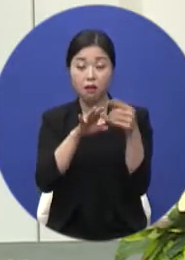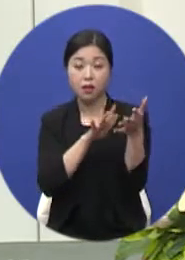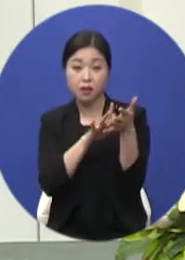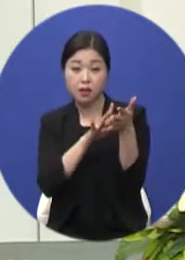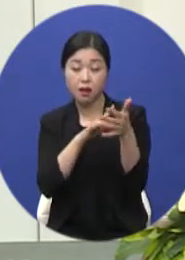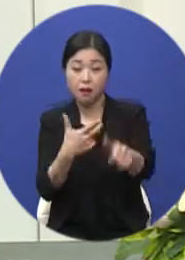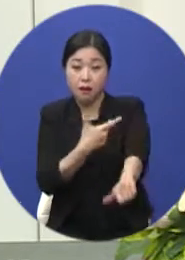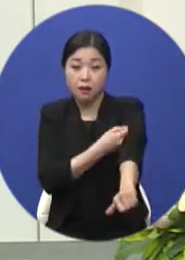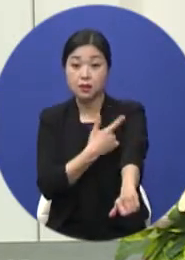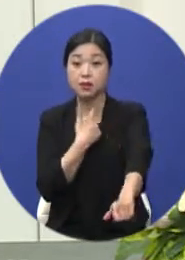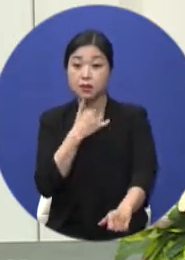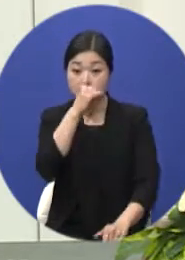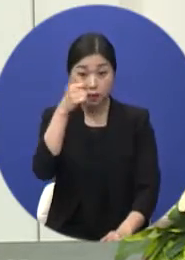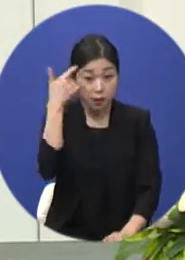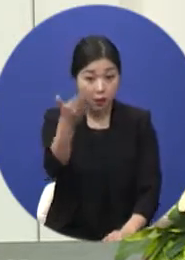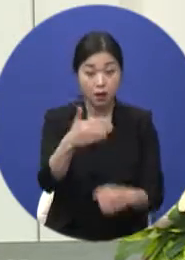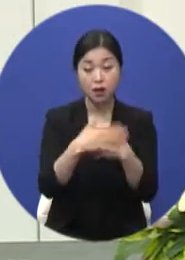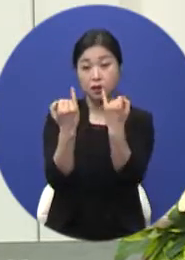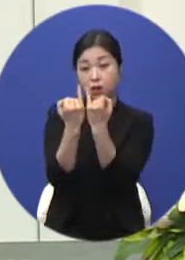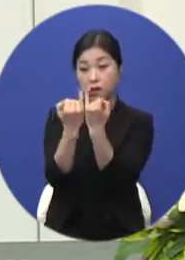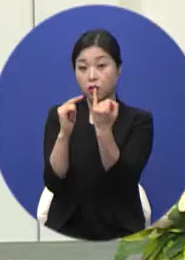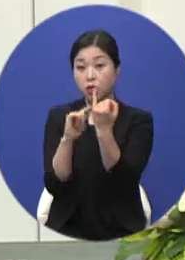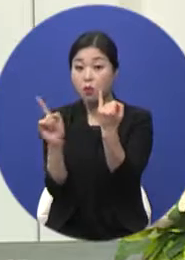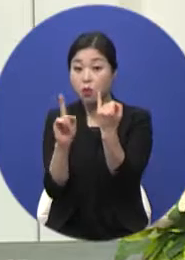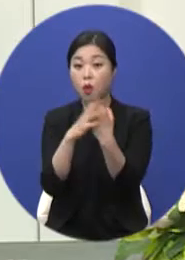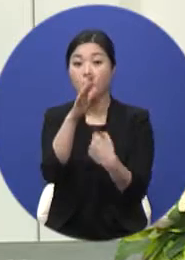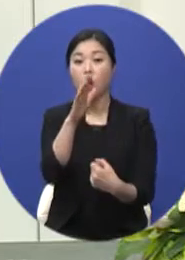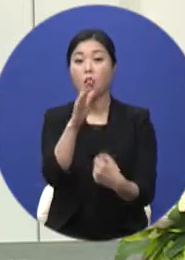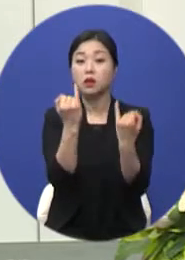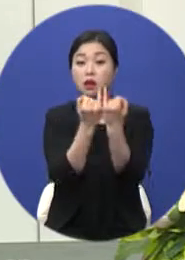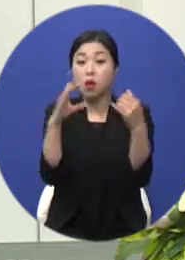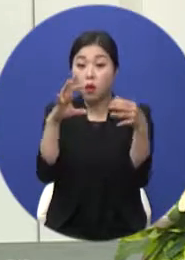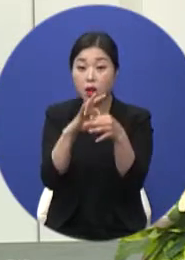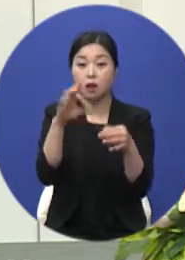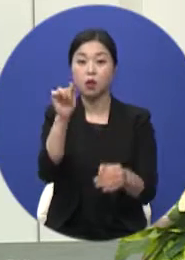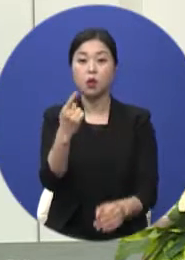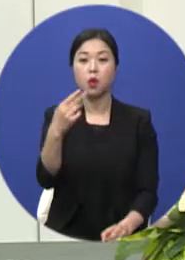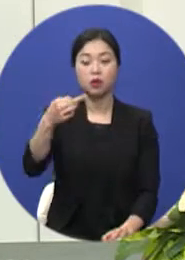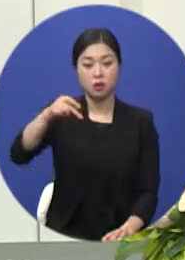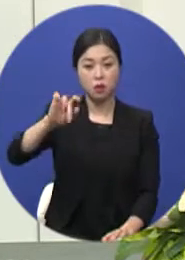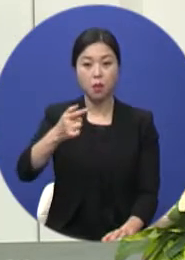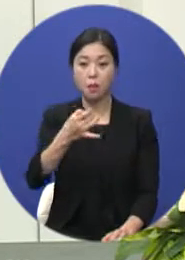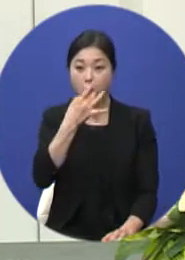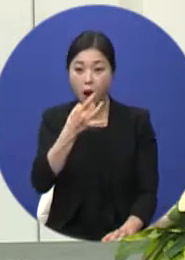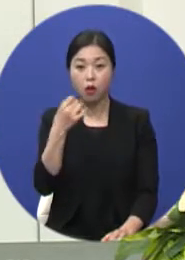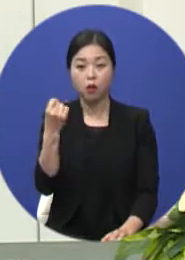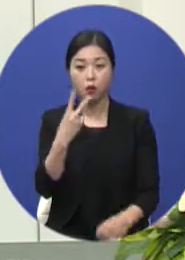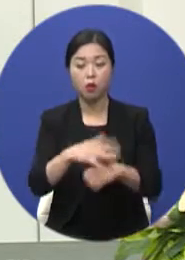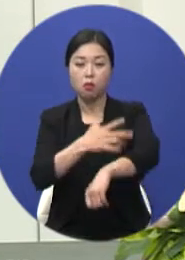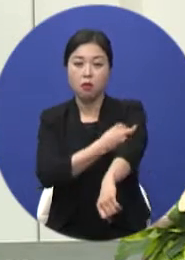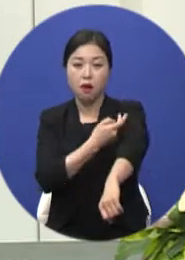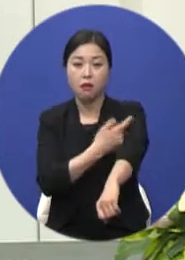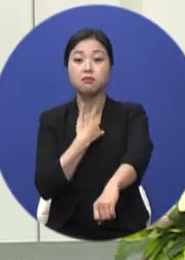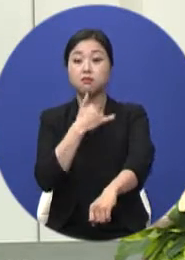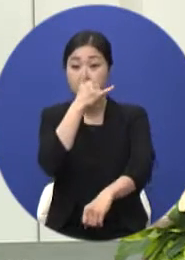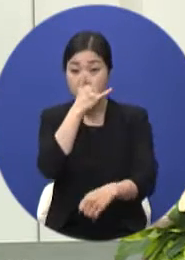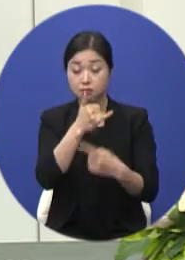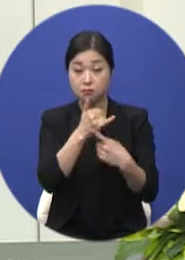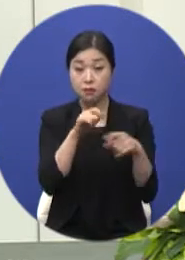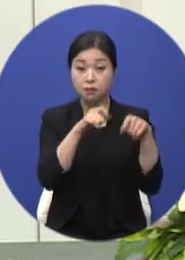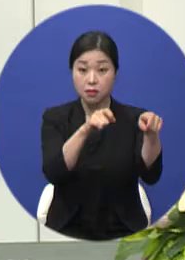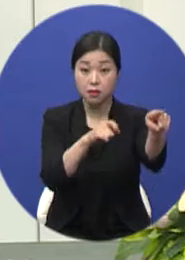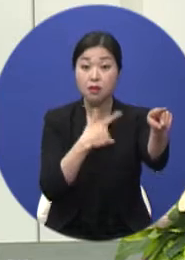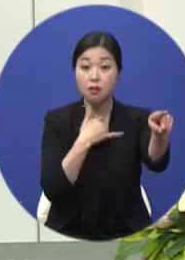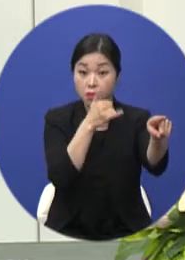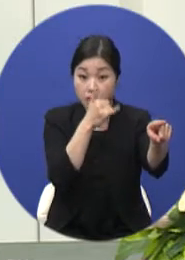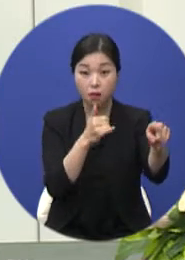있어요? 여성분들은 여성 호르몬을 드시거나 처치받는 경우가 많은데 그런 경험 있으신가요?